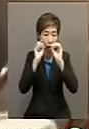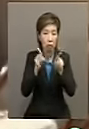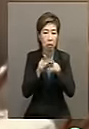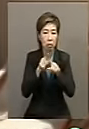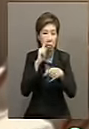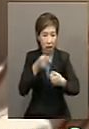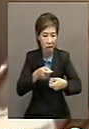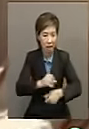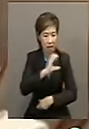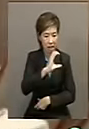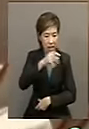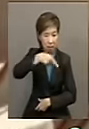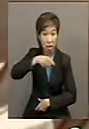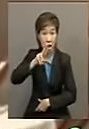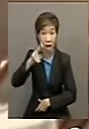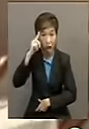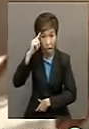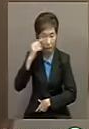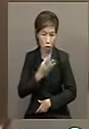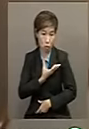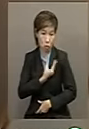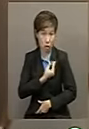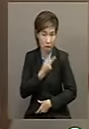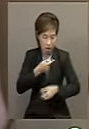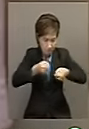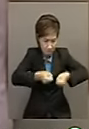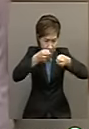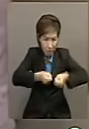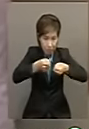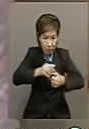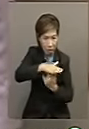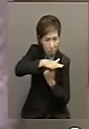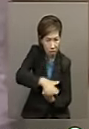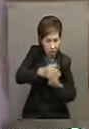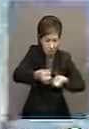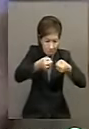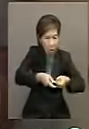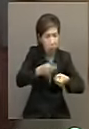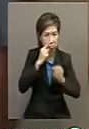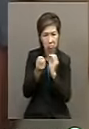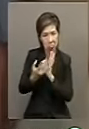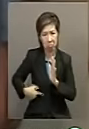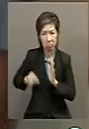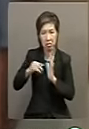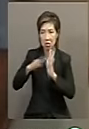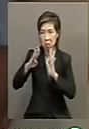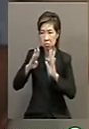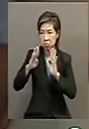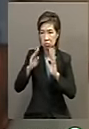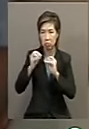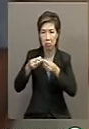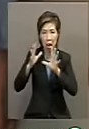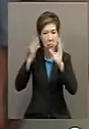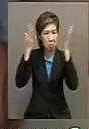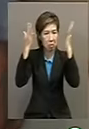ทำ CPR หรือว่าการปั๊มที่บริเวณหัวใจเนี่ยจะทำให้เกิดภาวะตับแตกไม่เคยได้ยินมาก่อนคุณหมอบอกว่